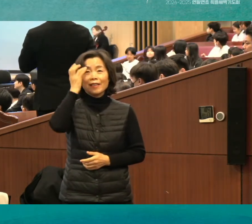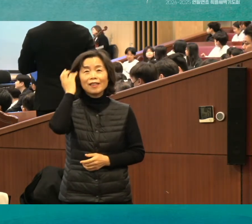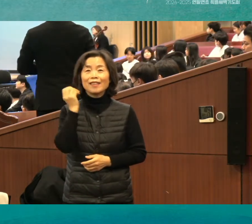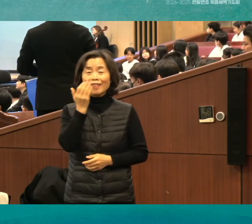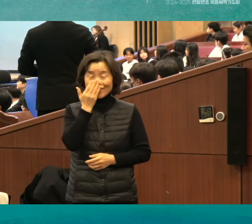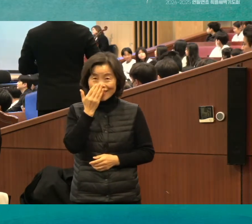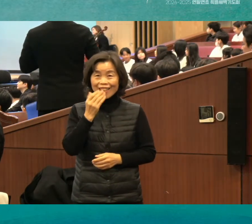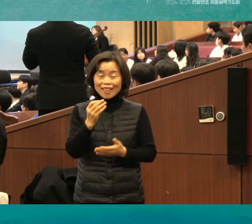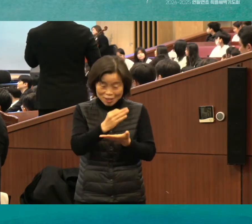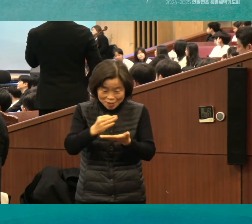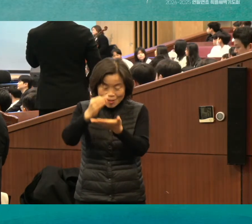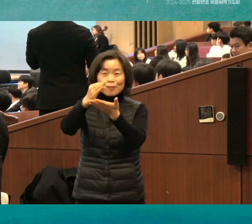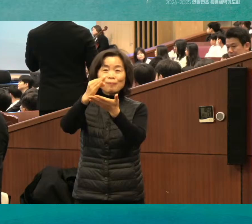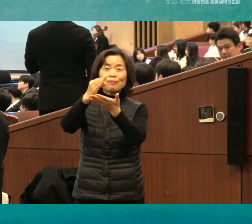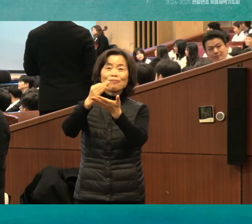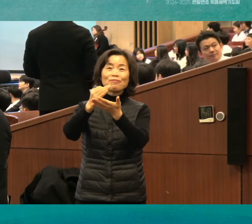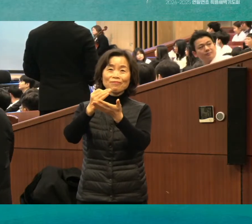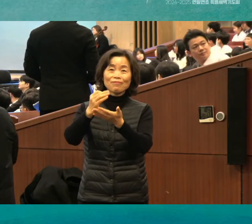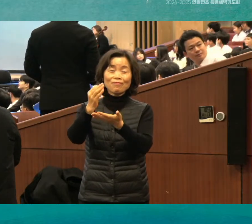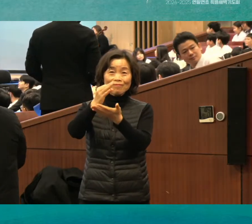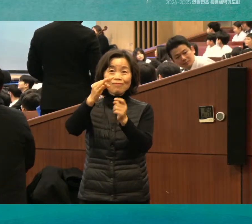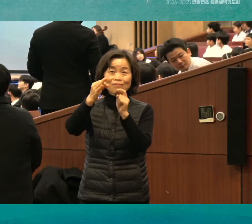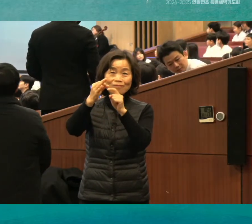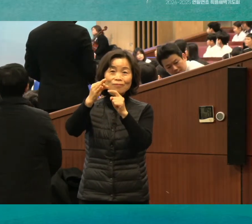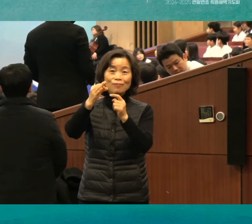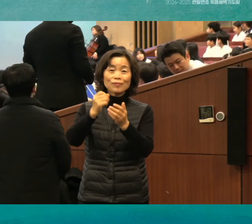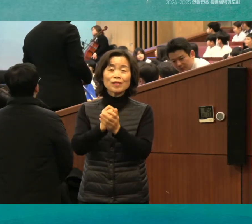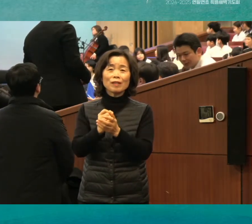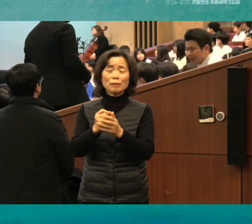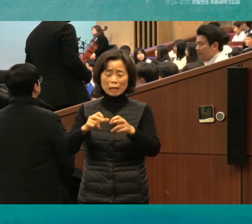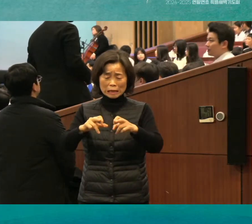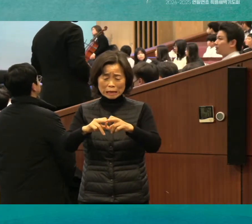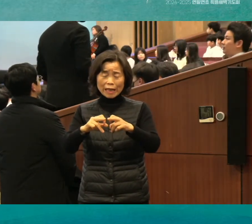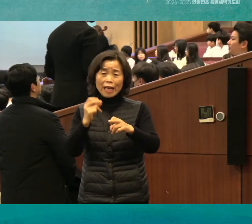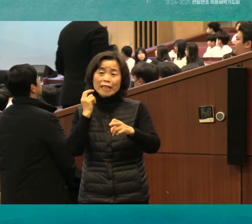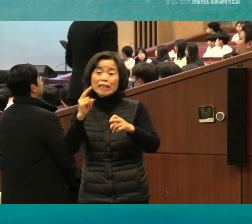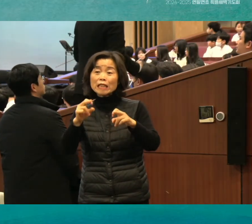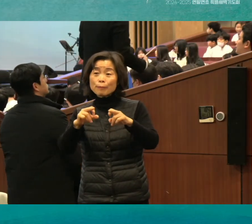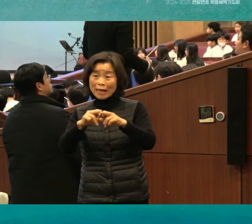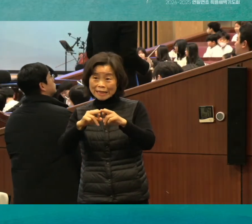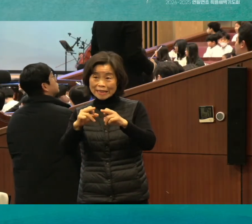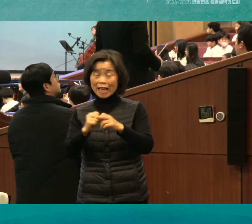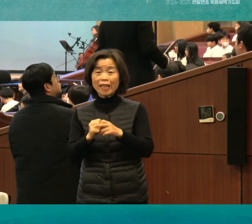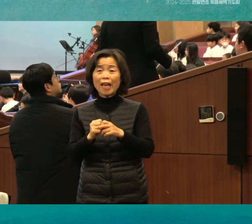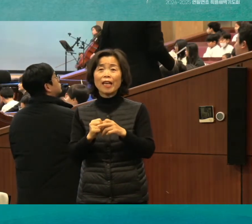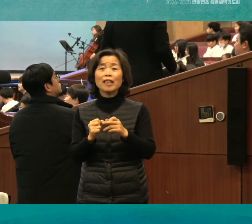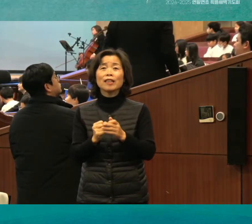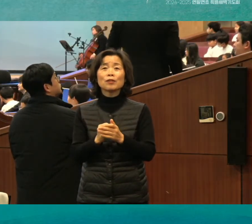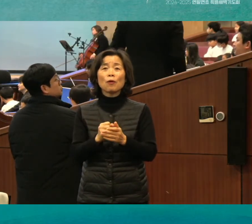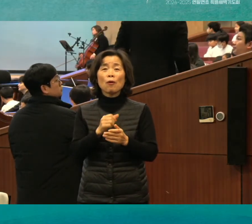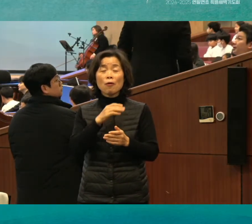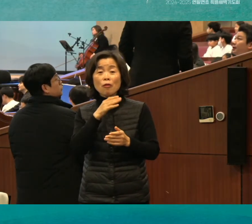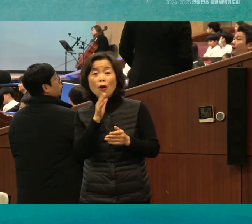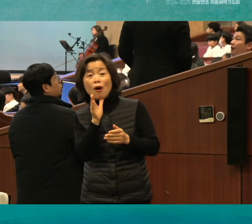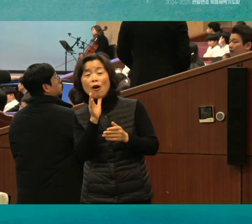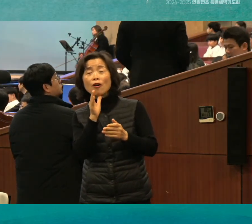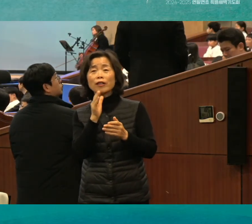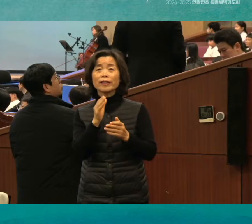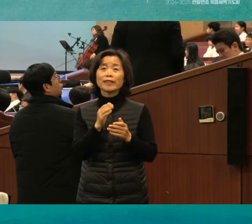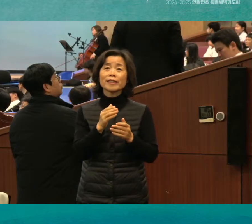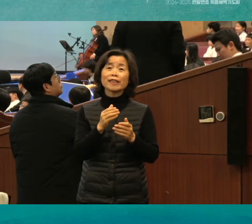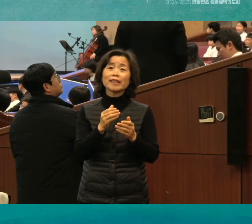헌금 시간입니다. 이번 착한 헌금은 중증장애 고령 조선 가정의 집수리와 주거